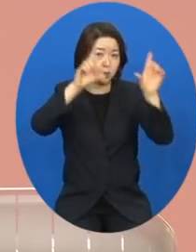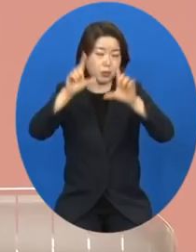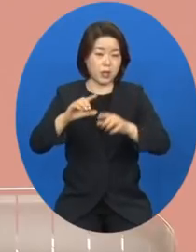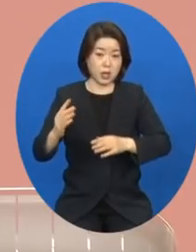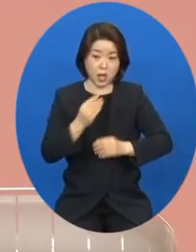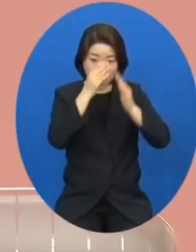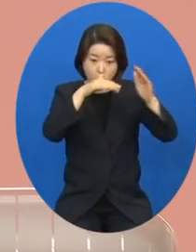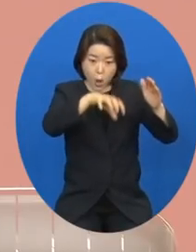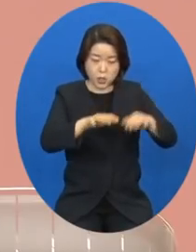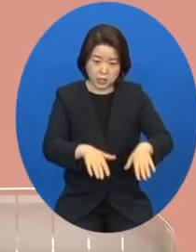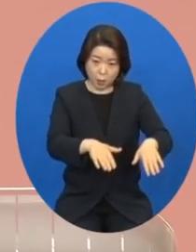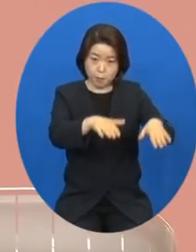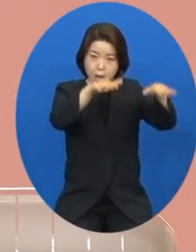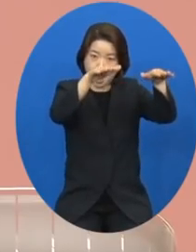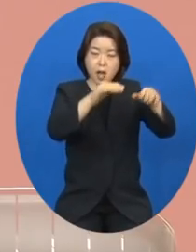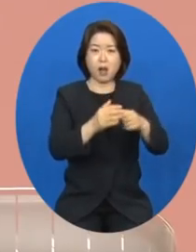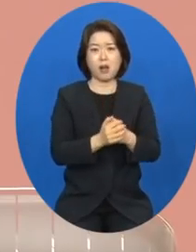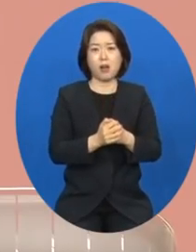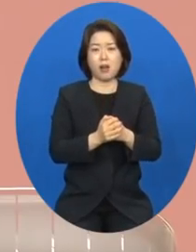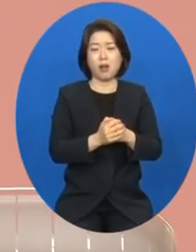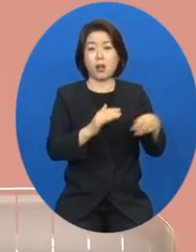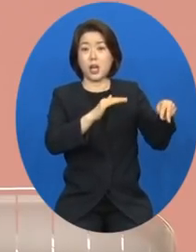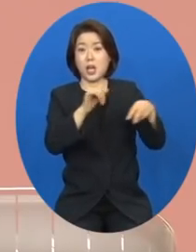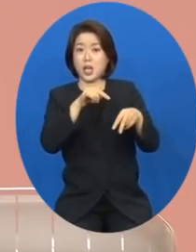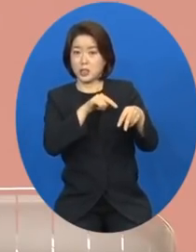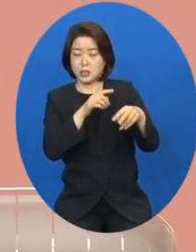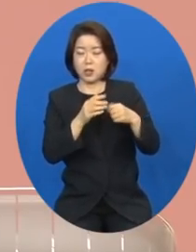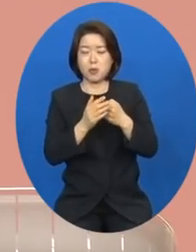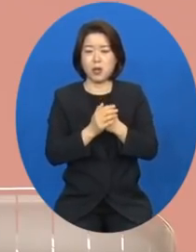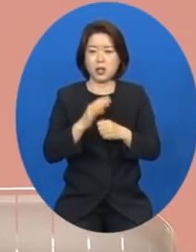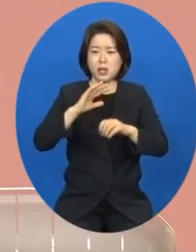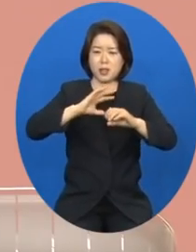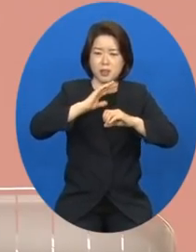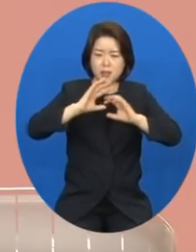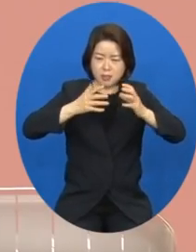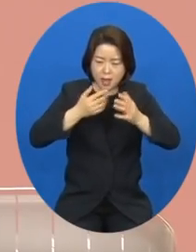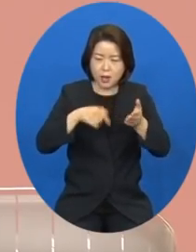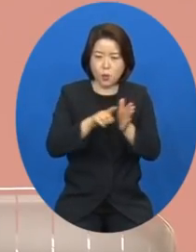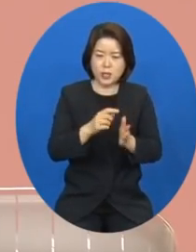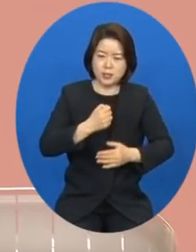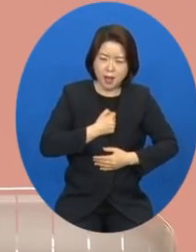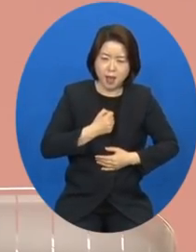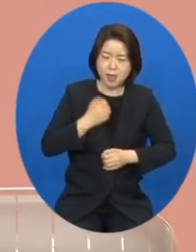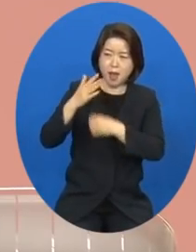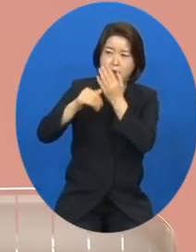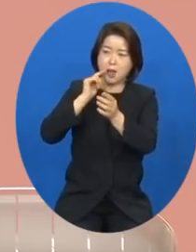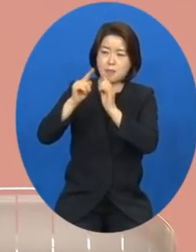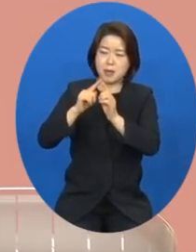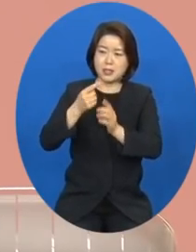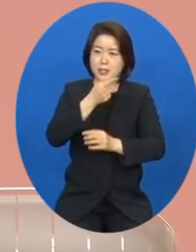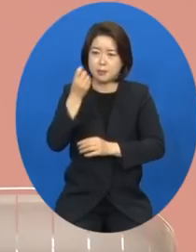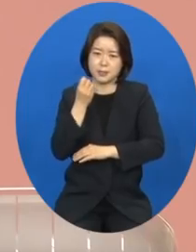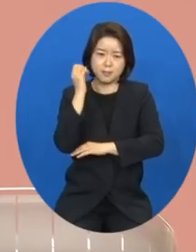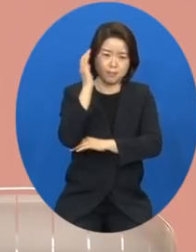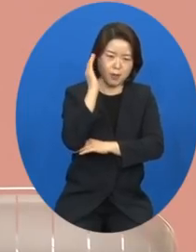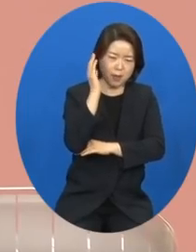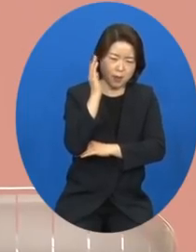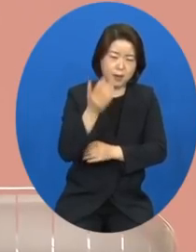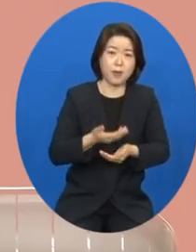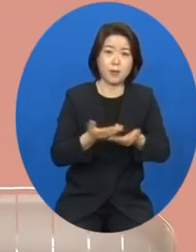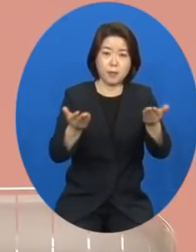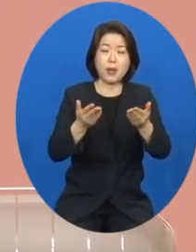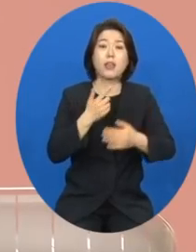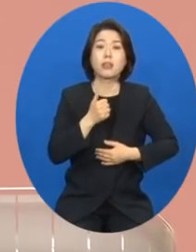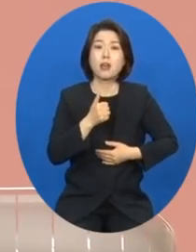자랐습니다 사무엘이 나라를 위해서 애통해 하며 또한 안에 말씀을 사람들에게 증거 했지요 그렇게 독보적인 존재 에